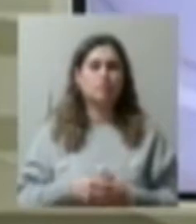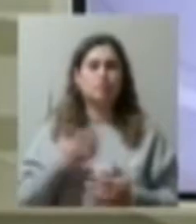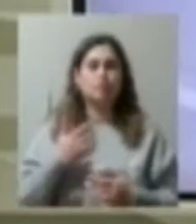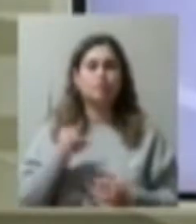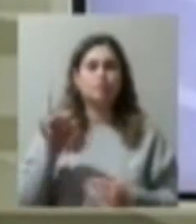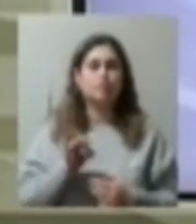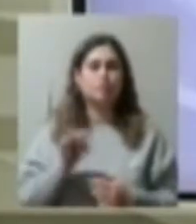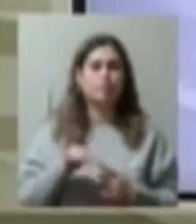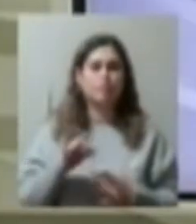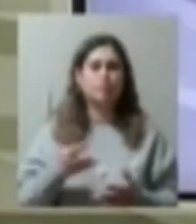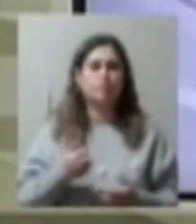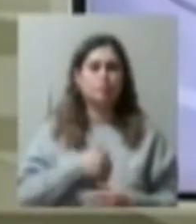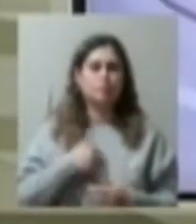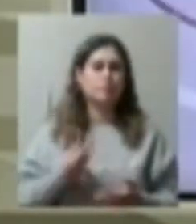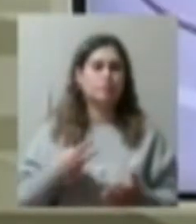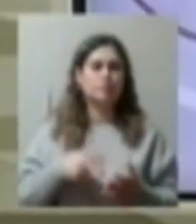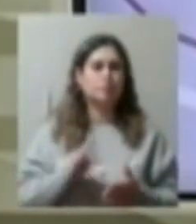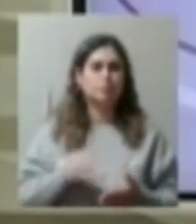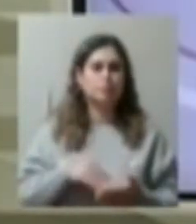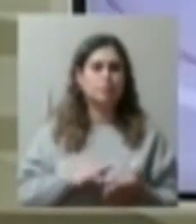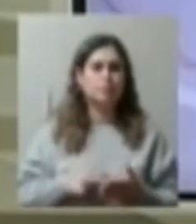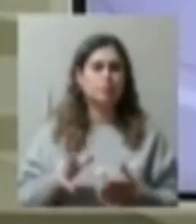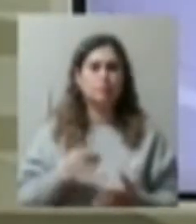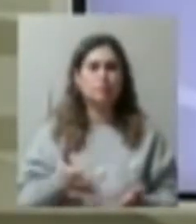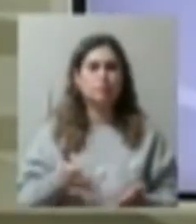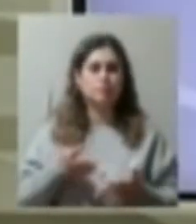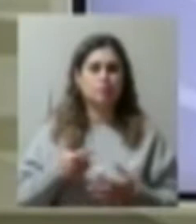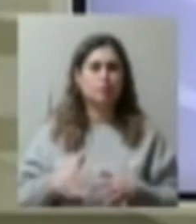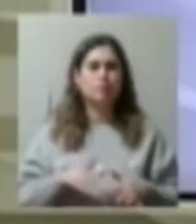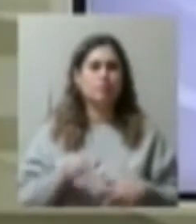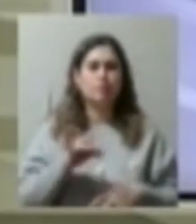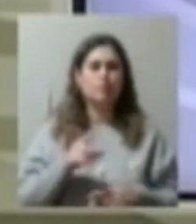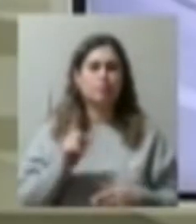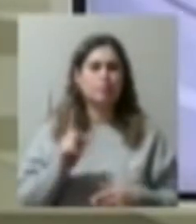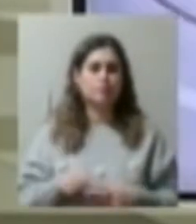Відсоток вони будуть самі встановлювати. Ці всі прозорі дії вони повинні